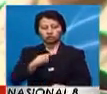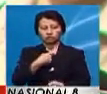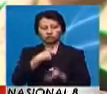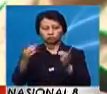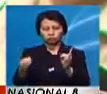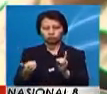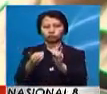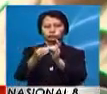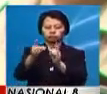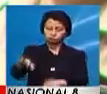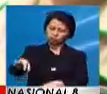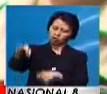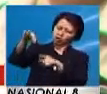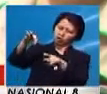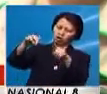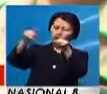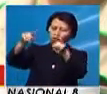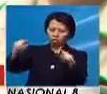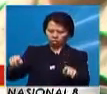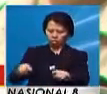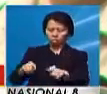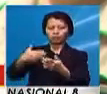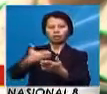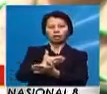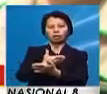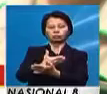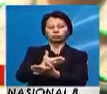lagi sekeping lagi yang baru.